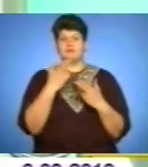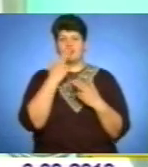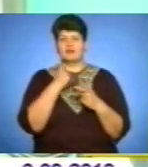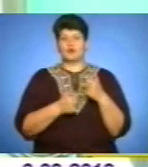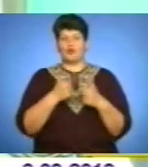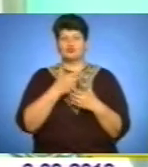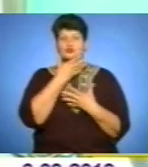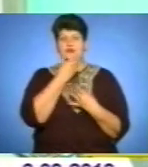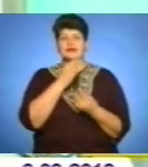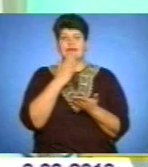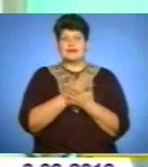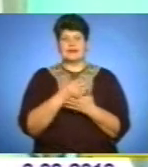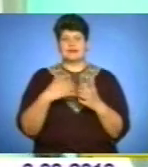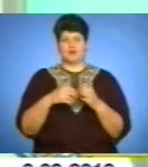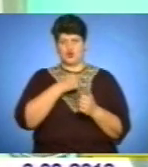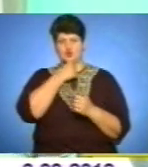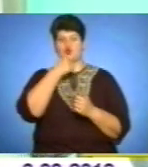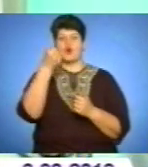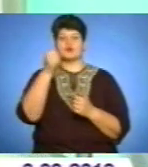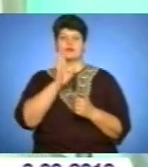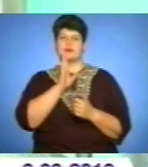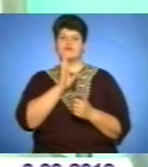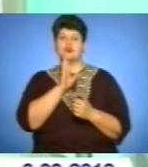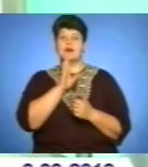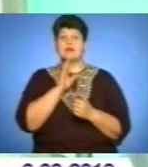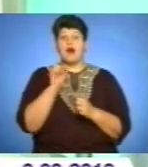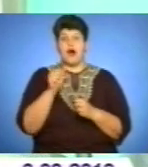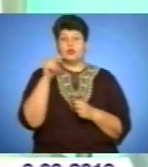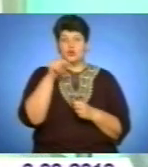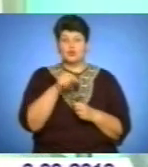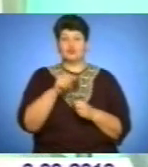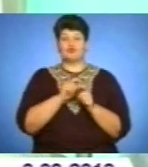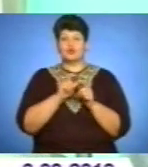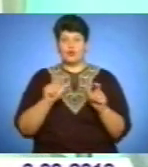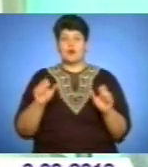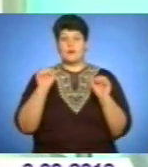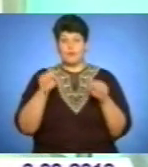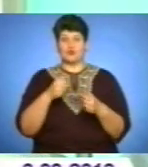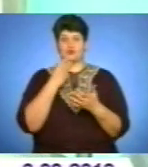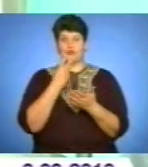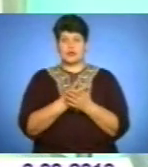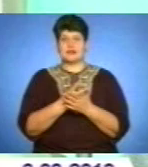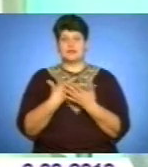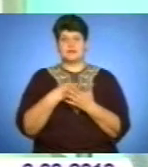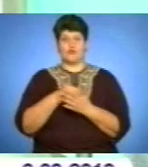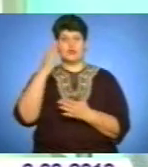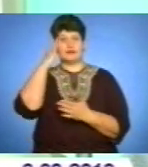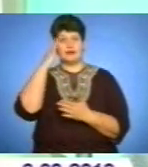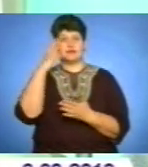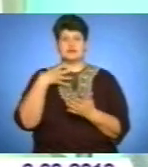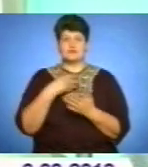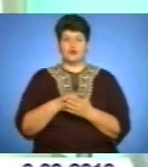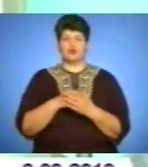які відбуваються серед вже дорослих дівчат, а тут саме школярі можуть показати свої таланти, свою красу,